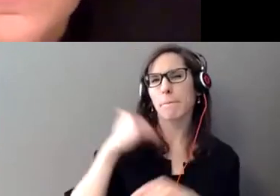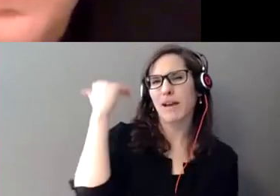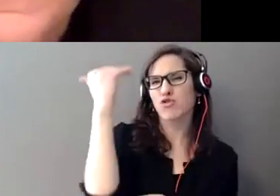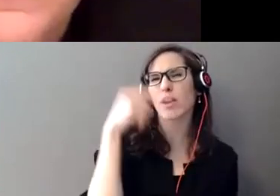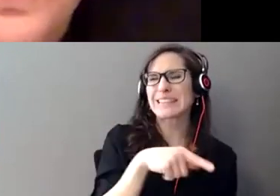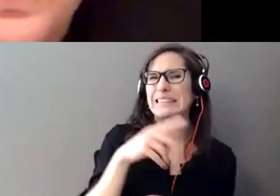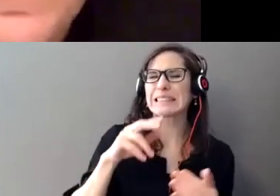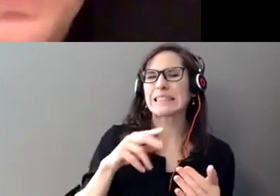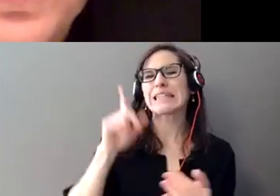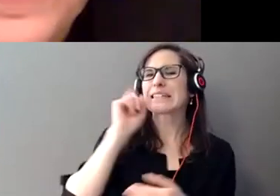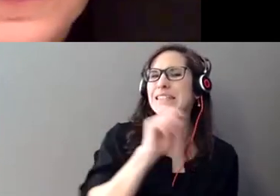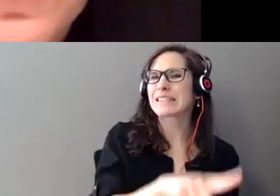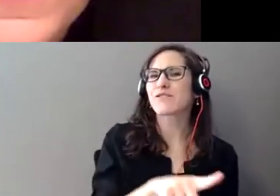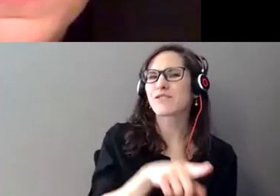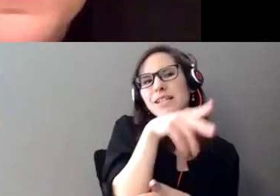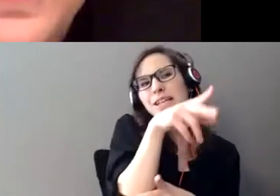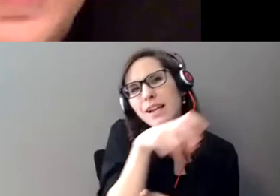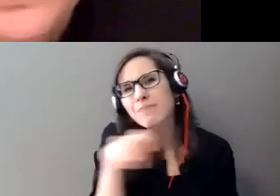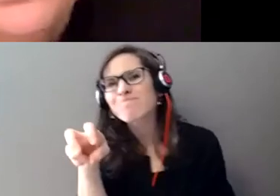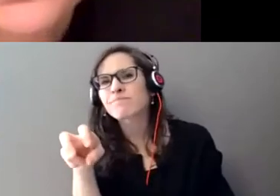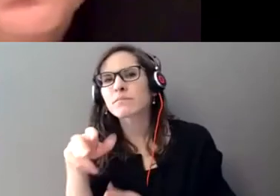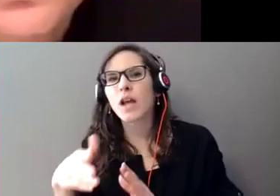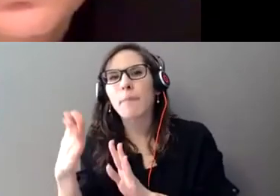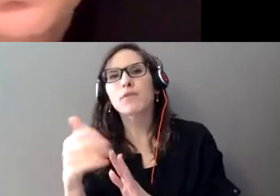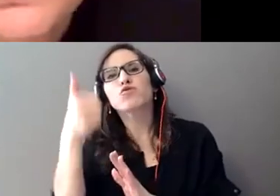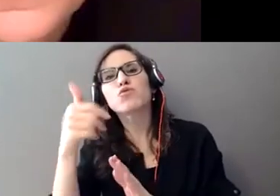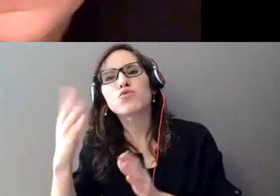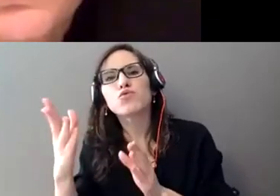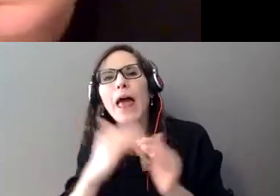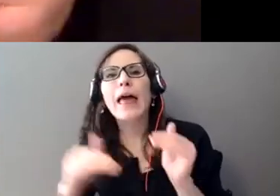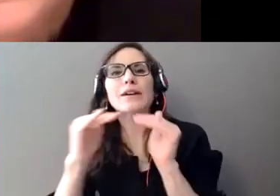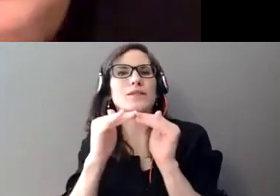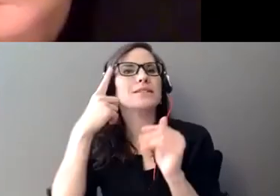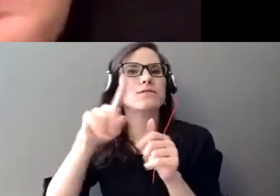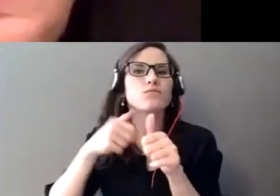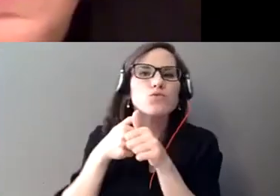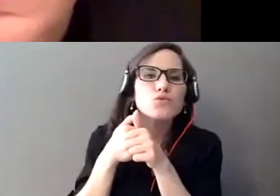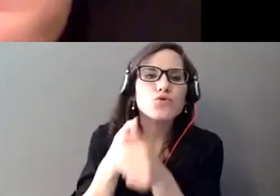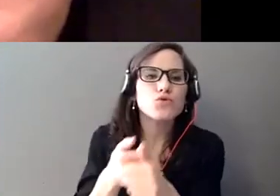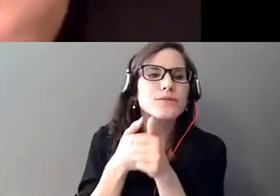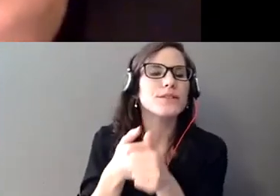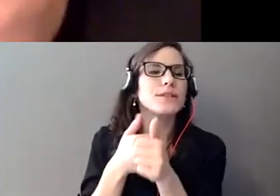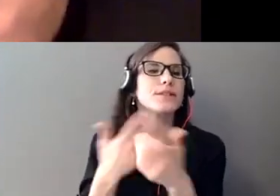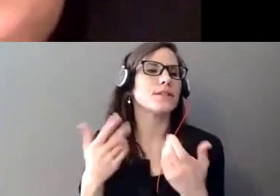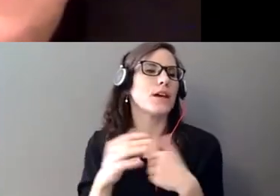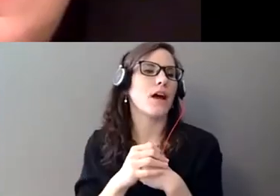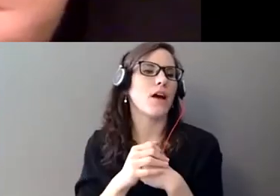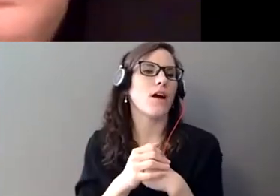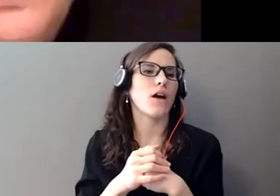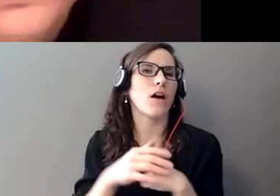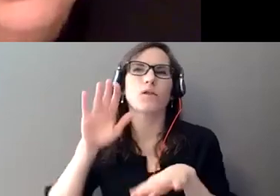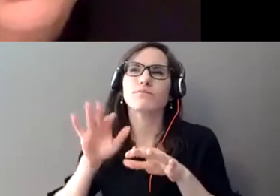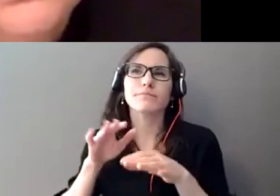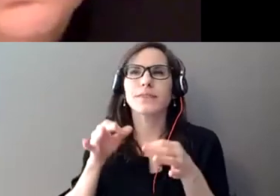difficile de passer sur une approche plus inclusive dans le suivi dans la façon de penser